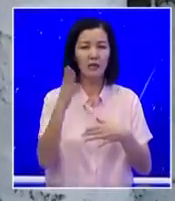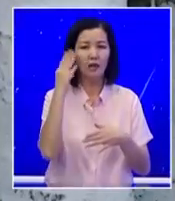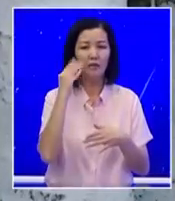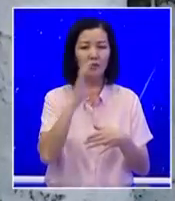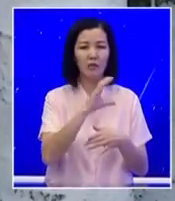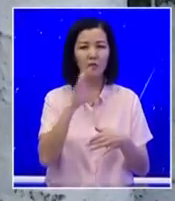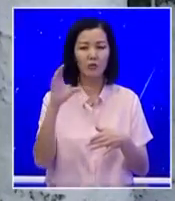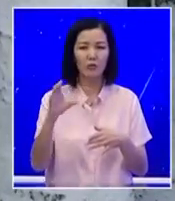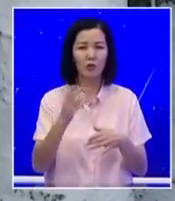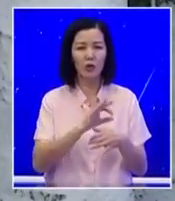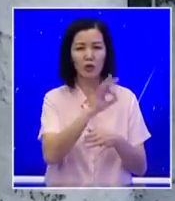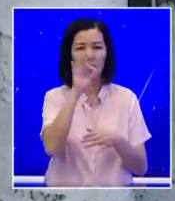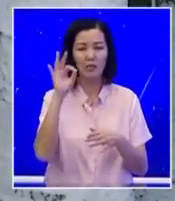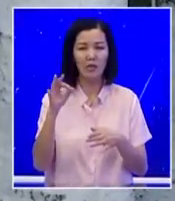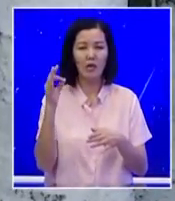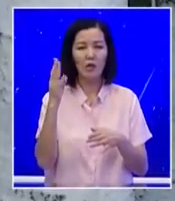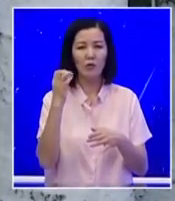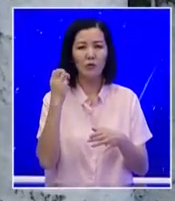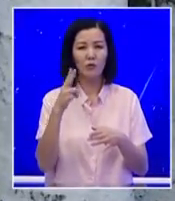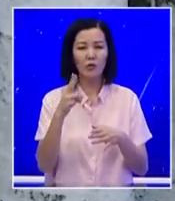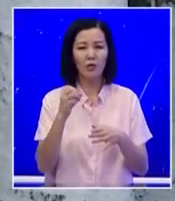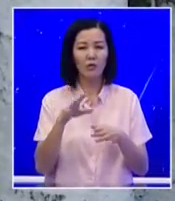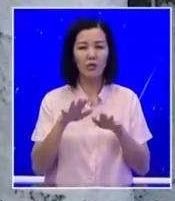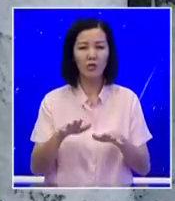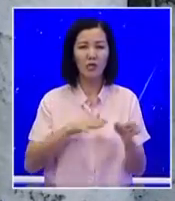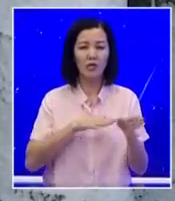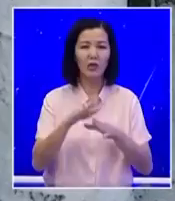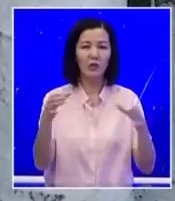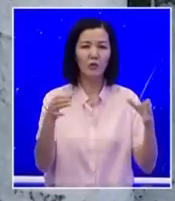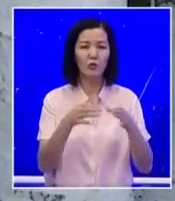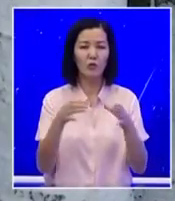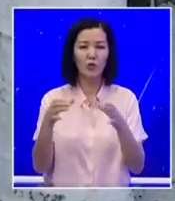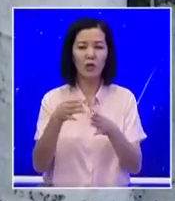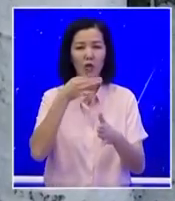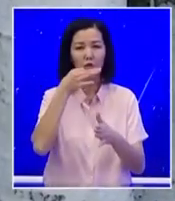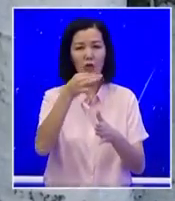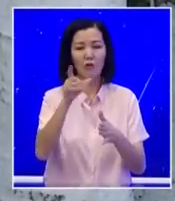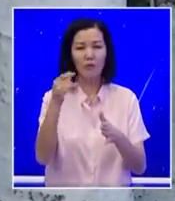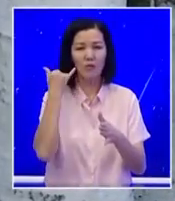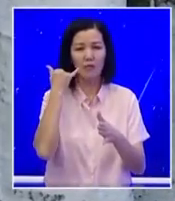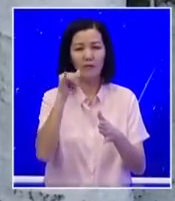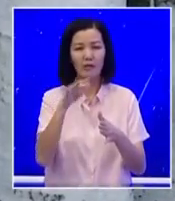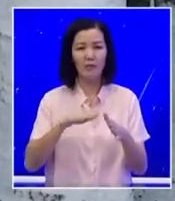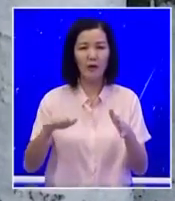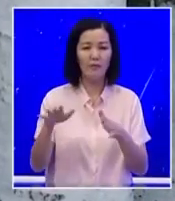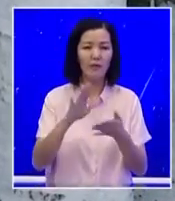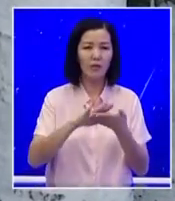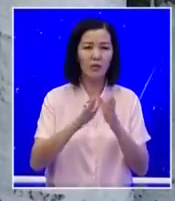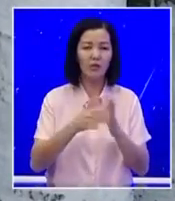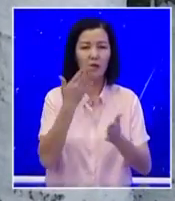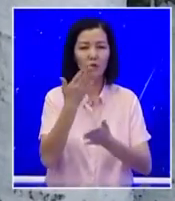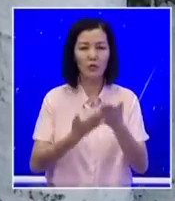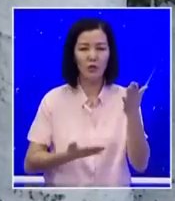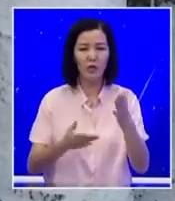қарай 244 шақырым жерде орналасқан. Біз жергілікті атқарушы органдармен және жауапты тұлғалармен хабарласып, аймақтардағы жағдайды